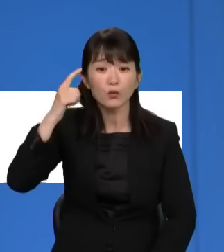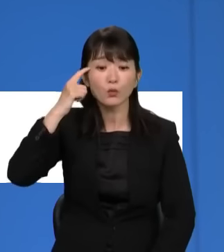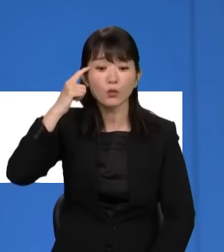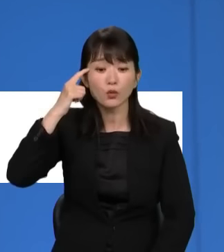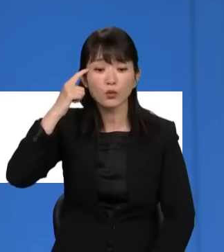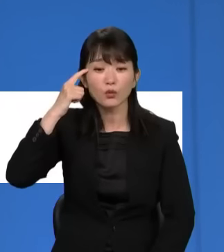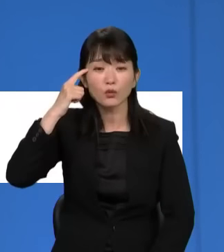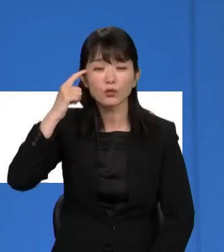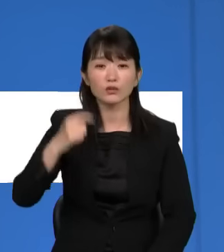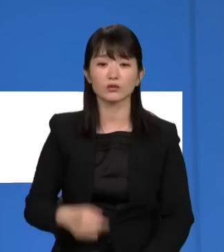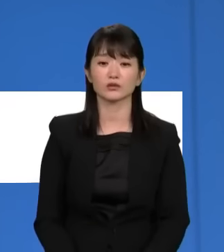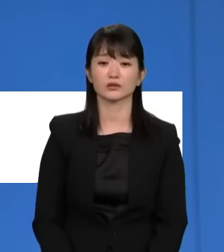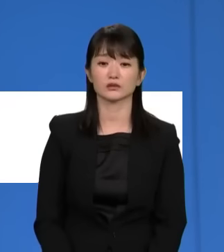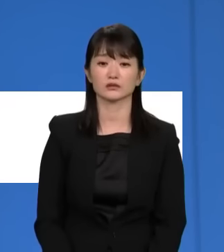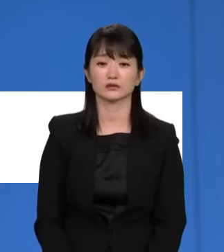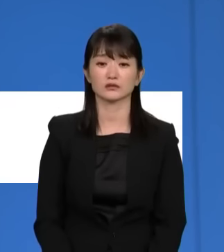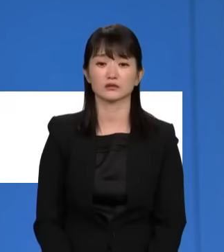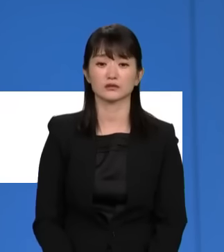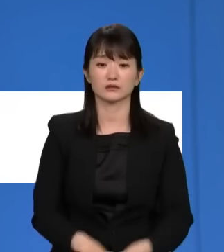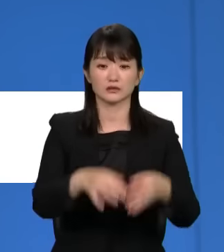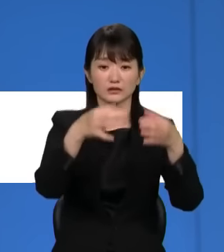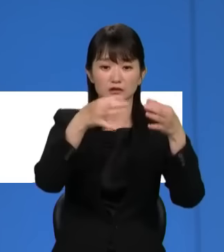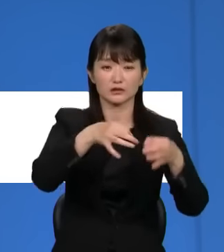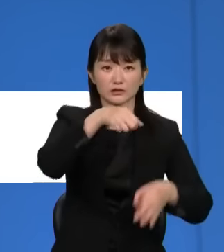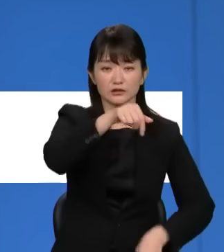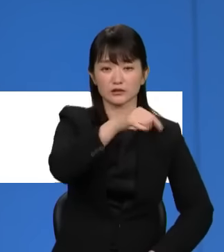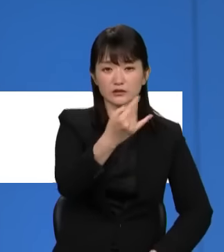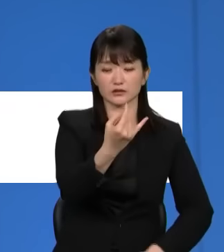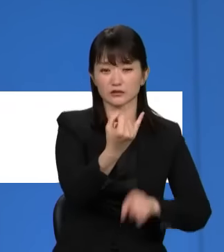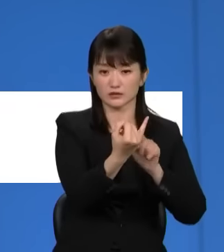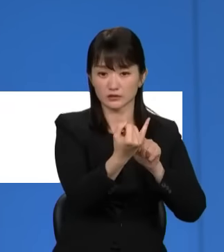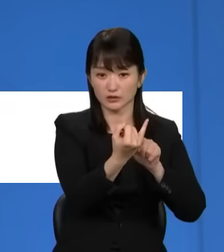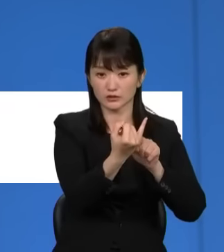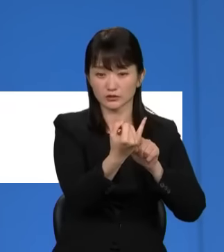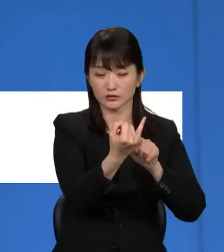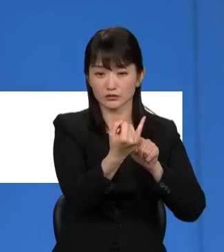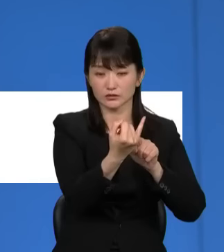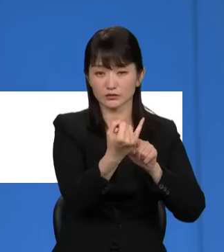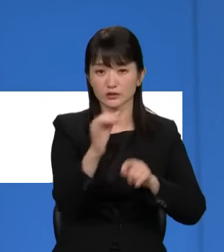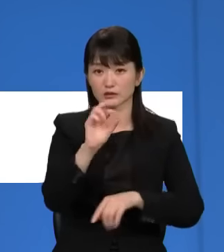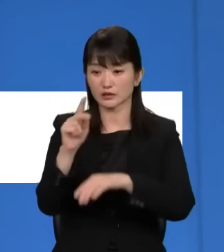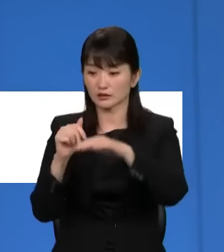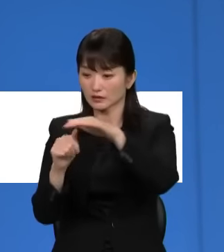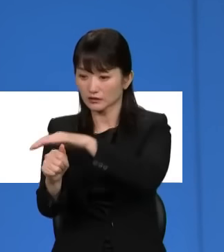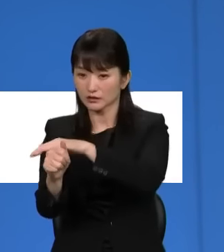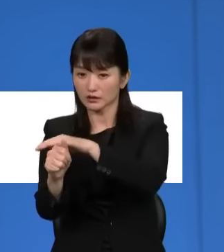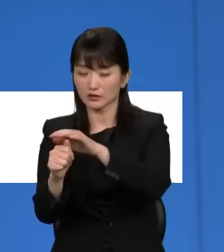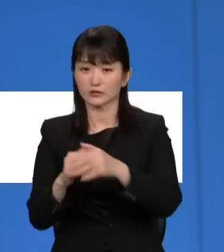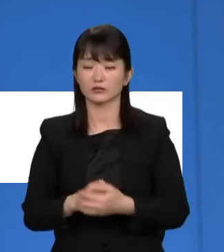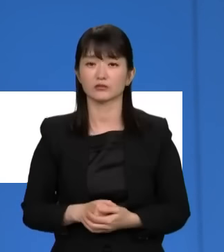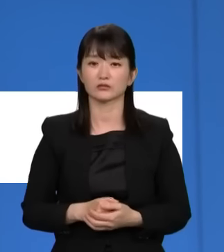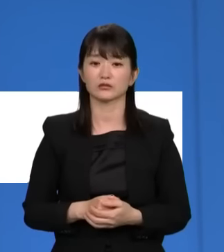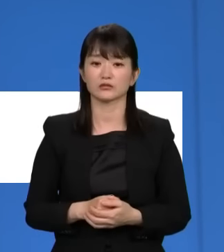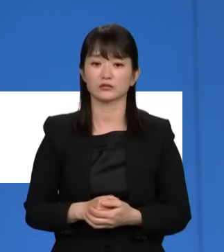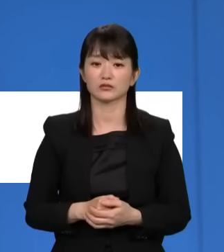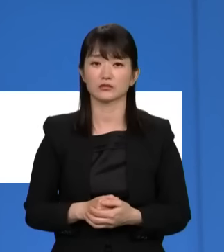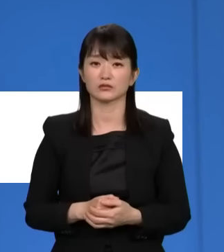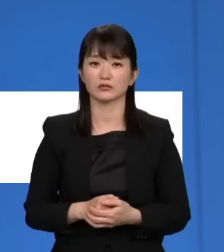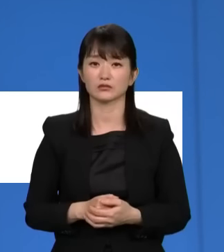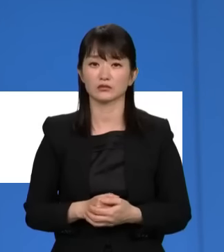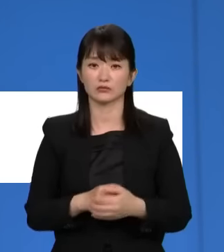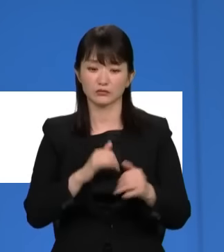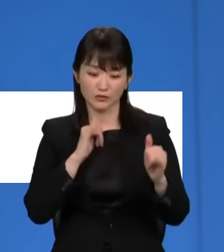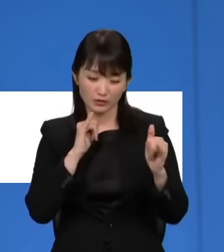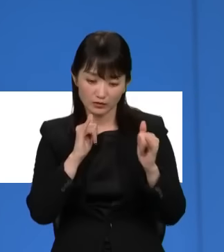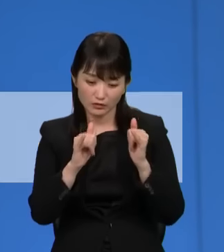한동훈 아 그 우리 김건희 여사와 제가 통화한 야당 대표로서의이 발언이 나오는 건지에 대한 것이 좀